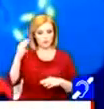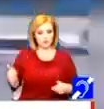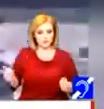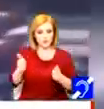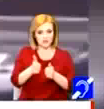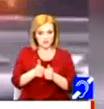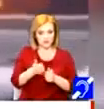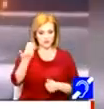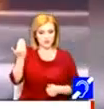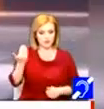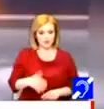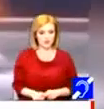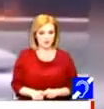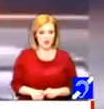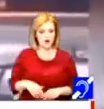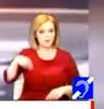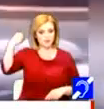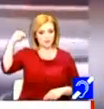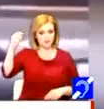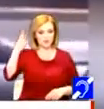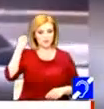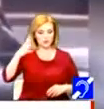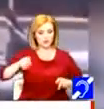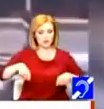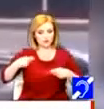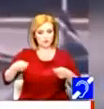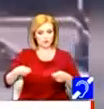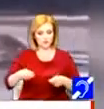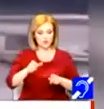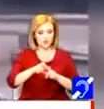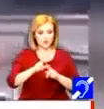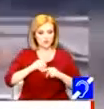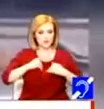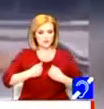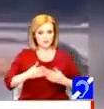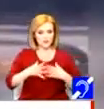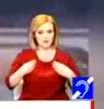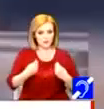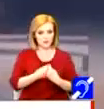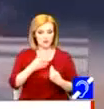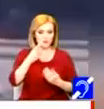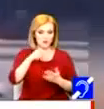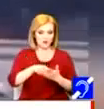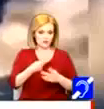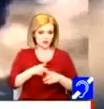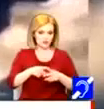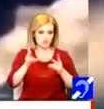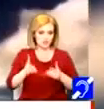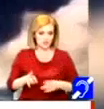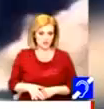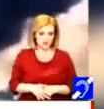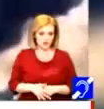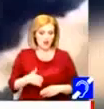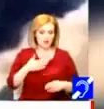și premierul Pavel Filip, au transmis condoleanțe familiilor celor care și-au pierdut viața în accidentul aviatic de la Moscova. În numele poporului